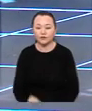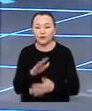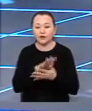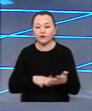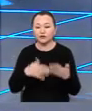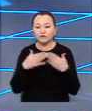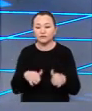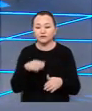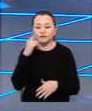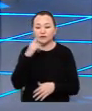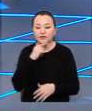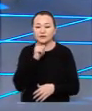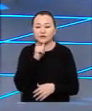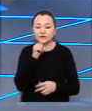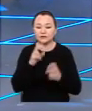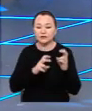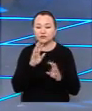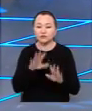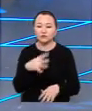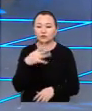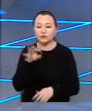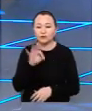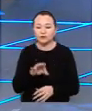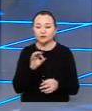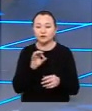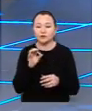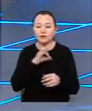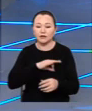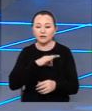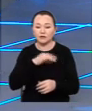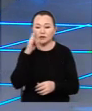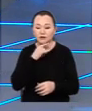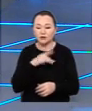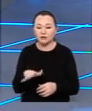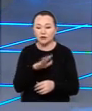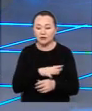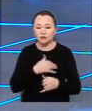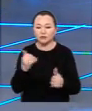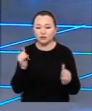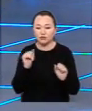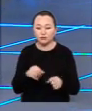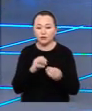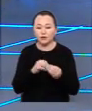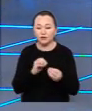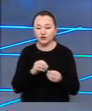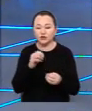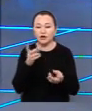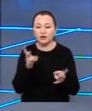Продолжаем выпуск. В Казахстане сахарные заводы лишь на 40% покрывают потребности граждан. Сладкий песок по-прежнему